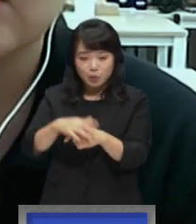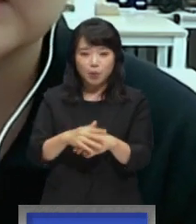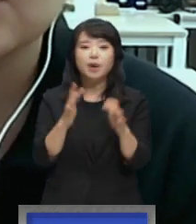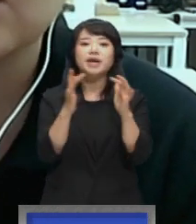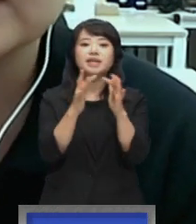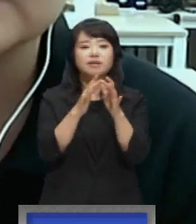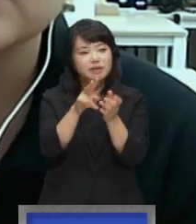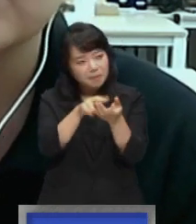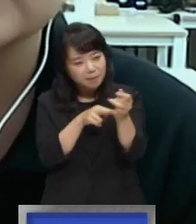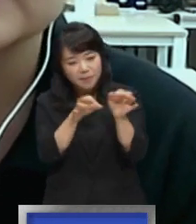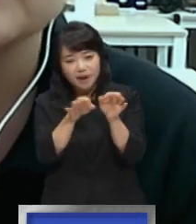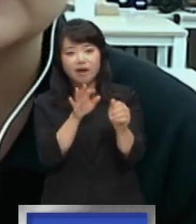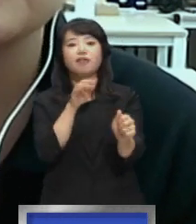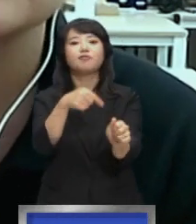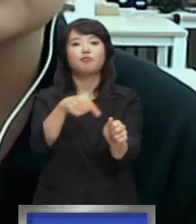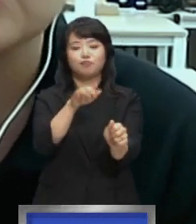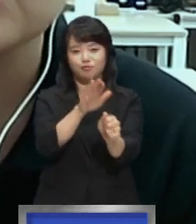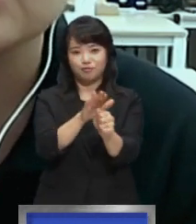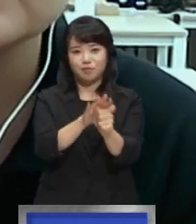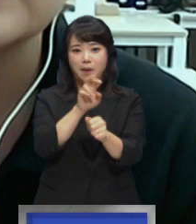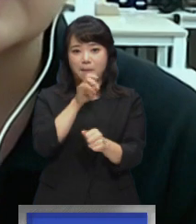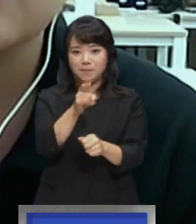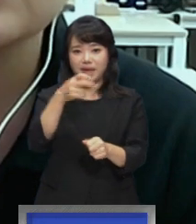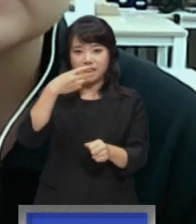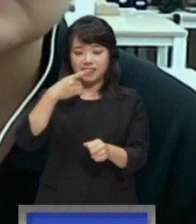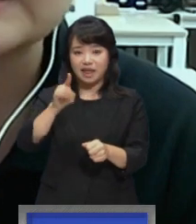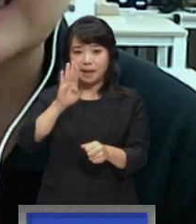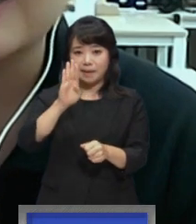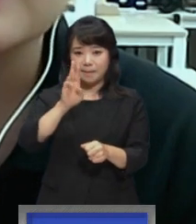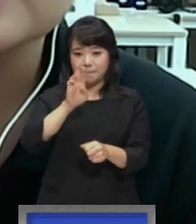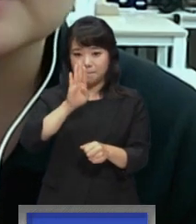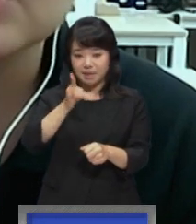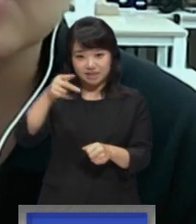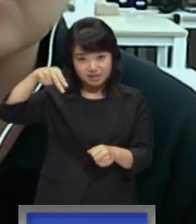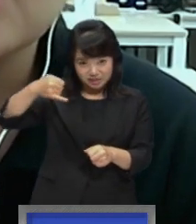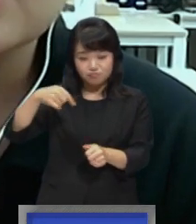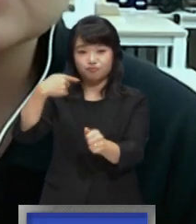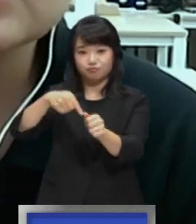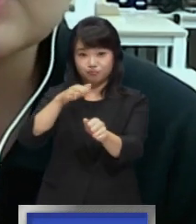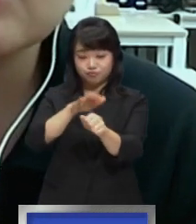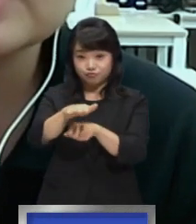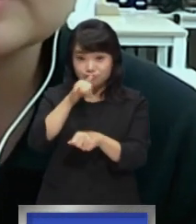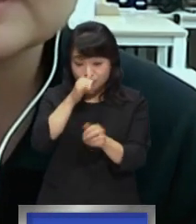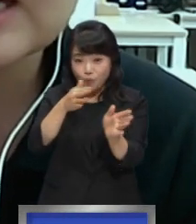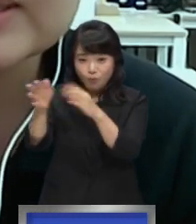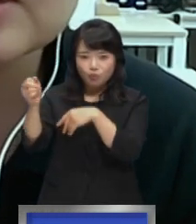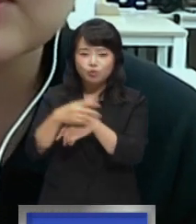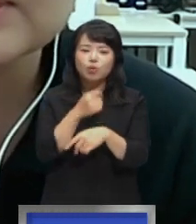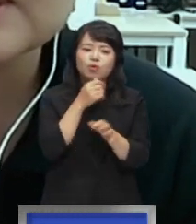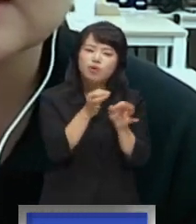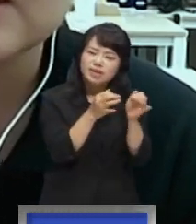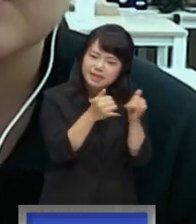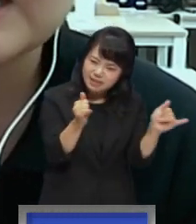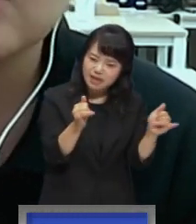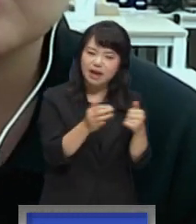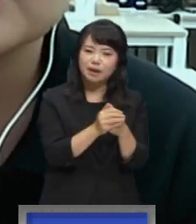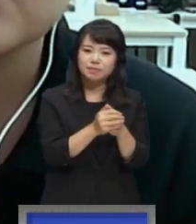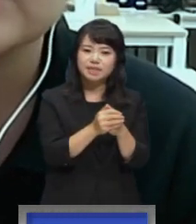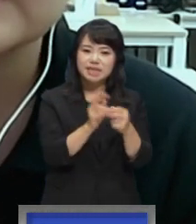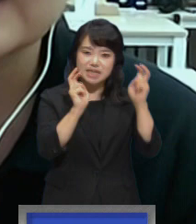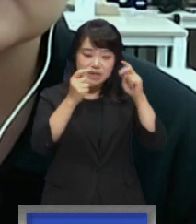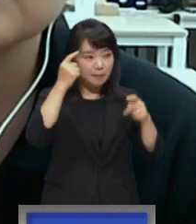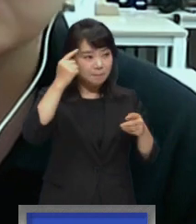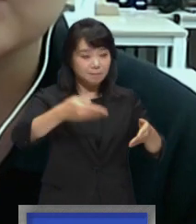온라인 경영 활동을 지원하는 메타버스 교육을 하고 있습니다. 그리고 소상공인들의 사회적 경제 기업